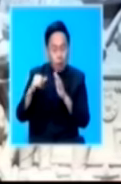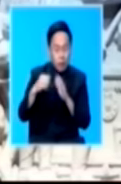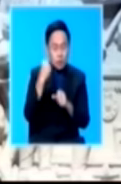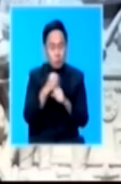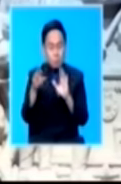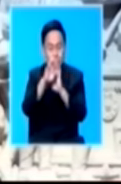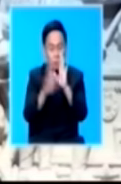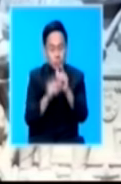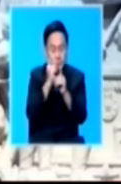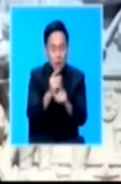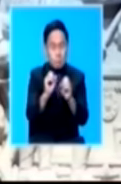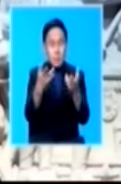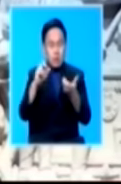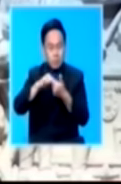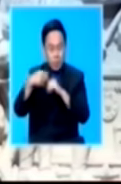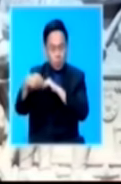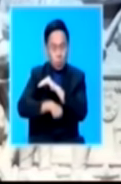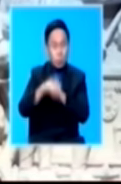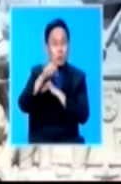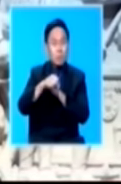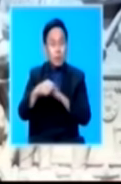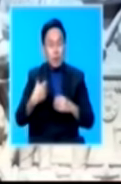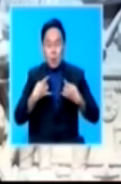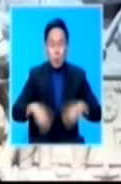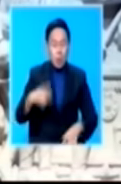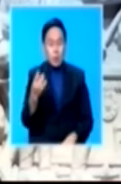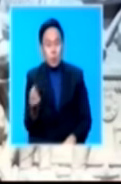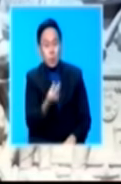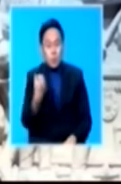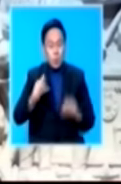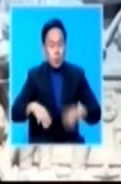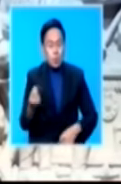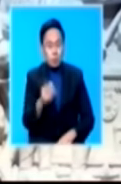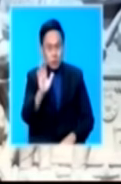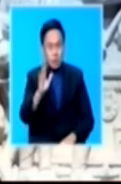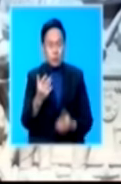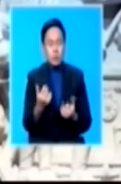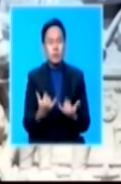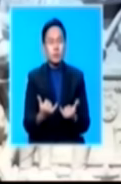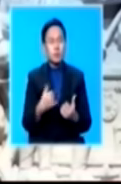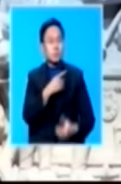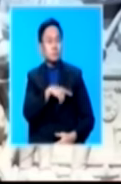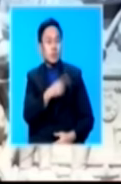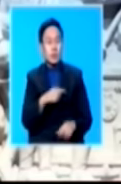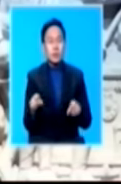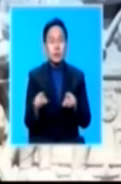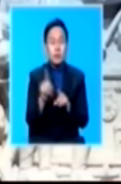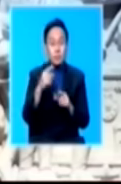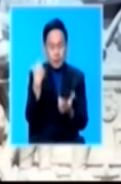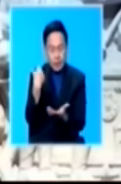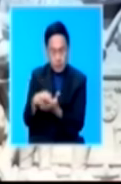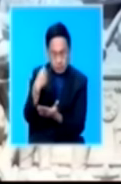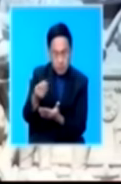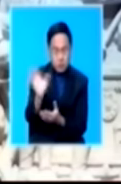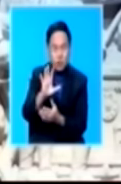โปร่งใสนะครับเดิมๆอาจจะทำได้ง่ายได้เร็วเพราะไม่เคยตรวจหรอกมั้งนะวันนี้ขอแสดงความดีนะครับในเรื่องของการไม่ซื้อไม่ใช้